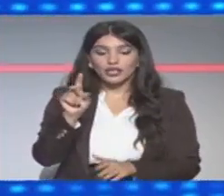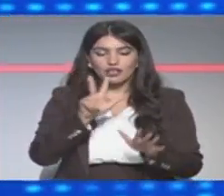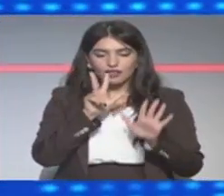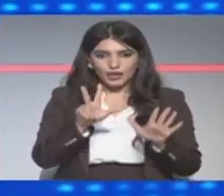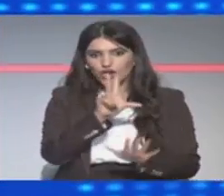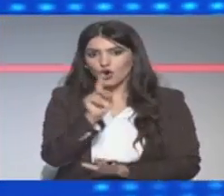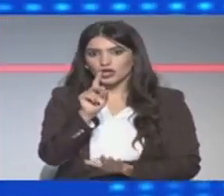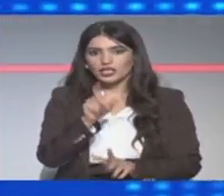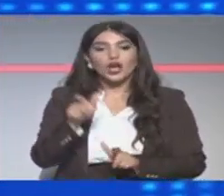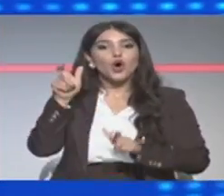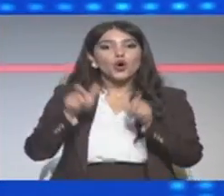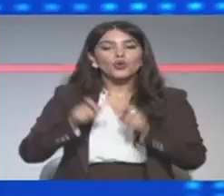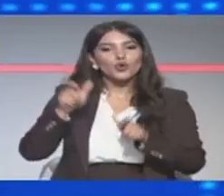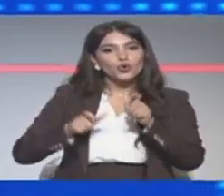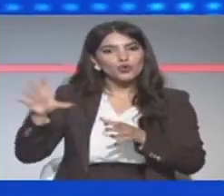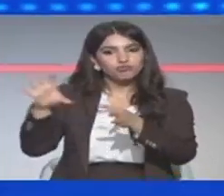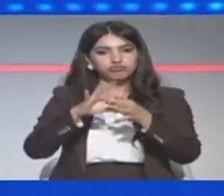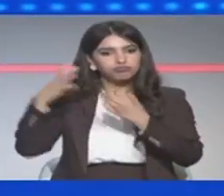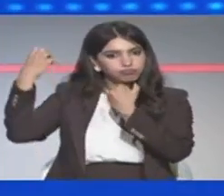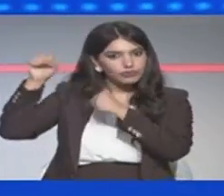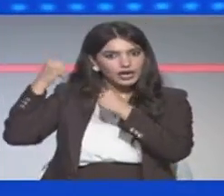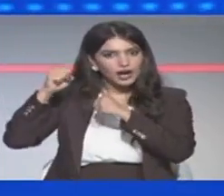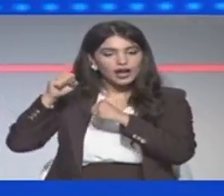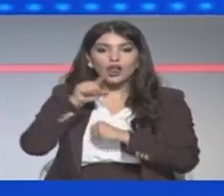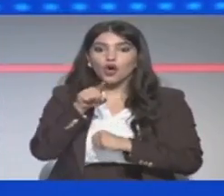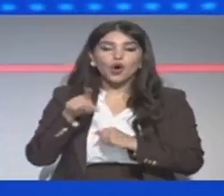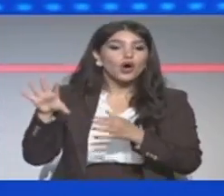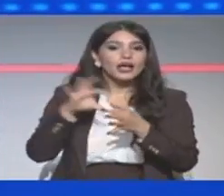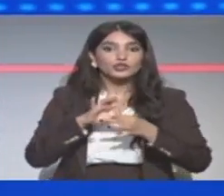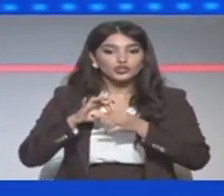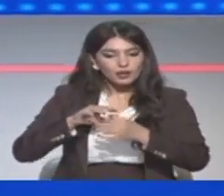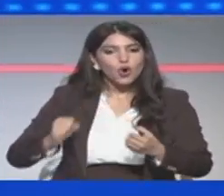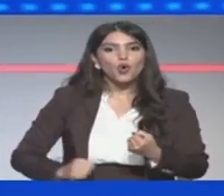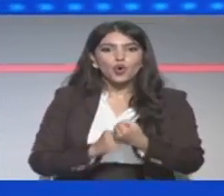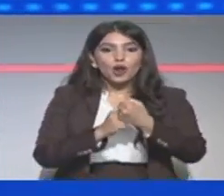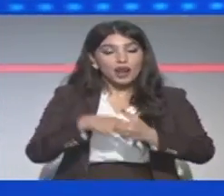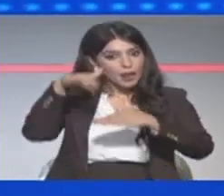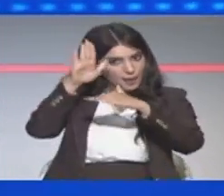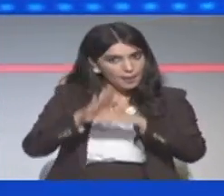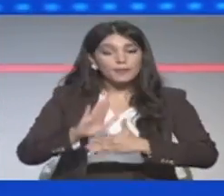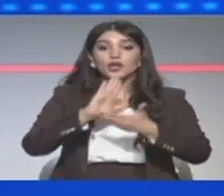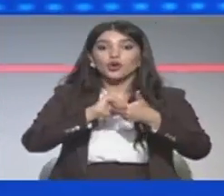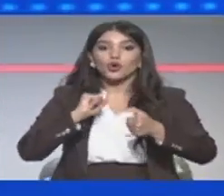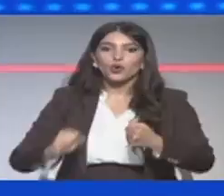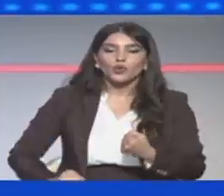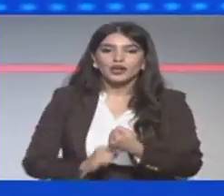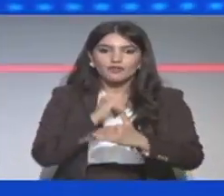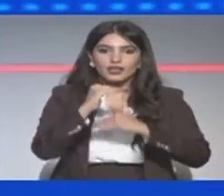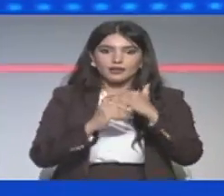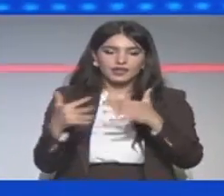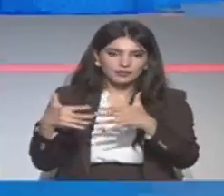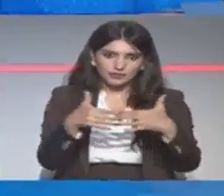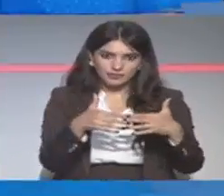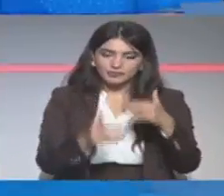البعثات الدبلوماسية والدائمة والقنصلية، وذلك من أجل شراكة لتعزيز الأمن والسلم ودفع التنمية المتضامنة.